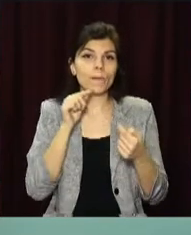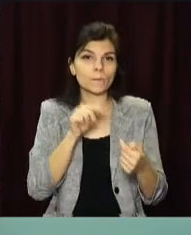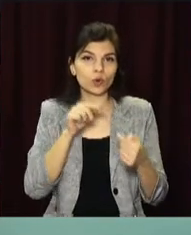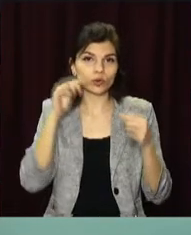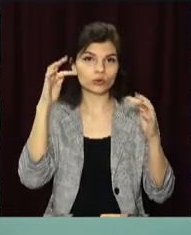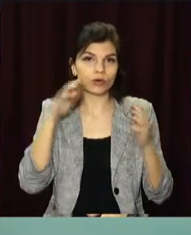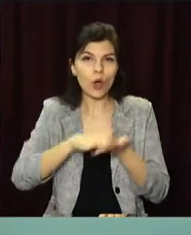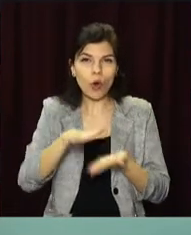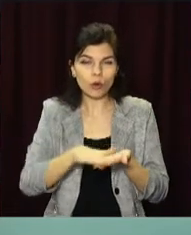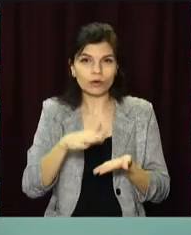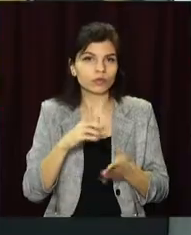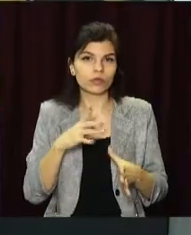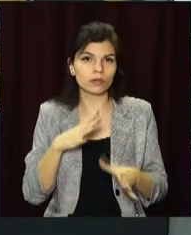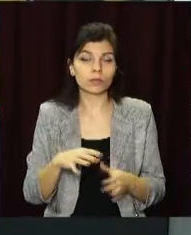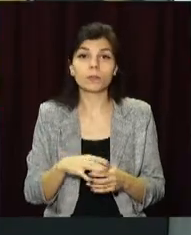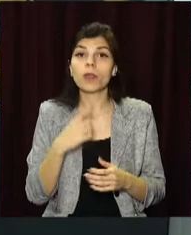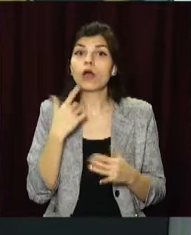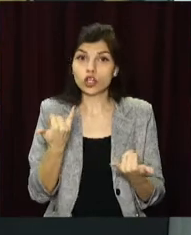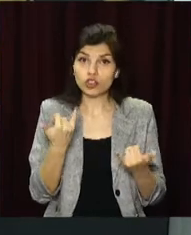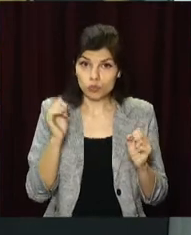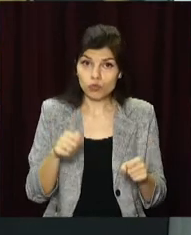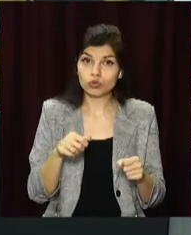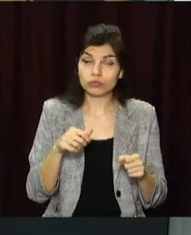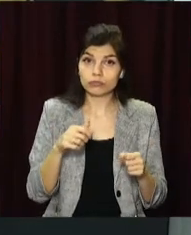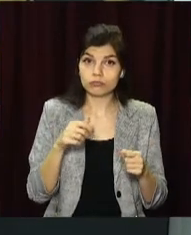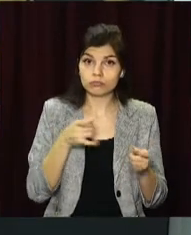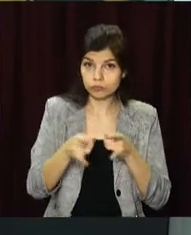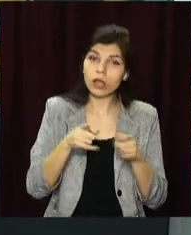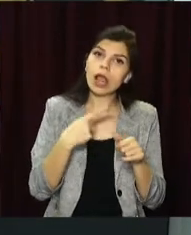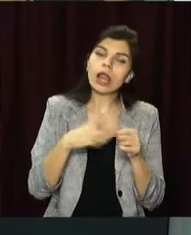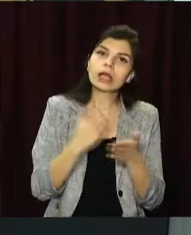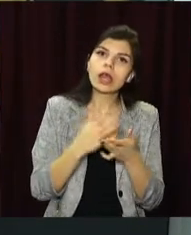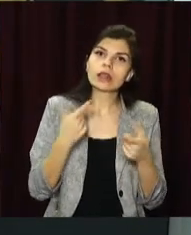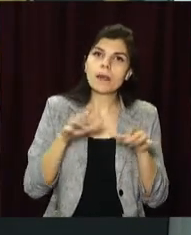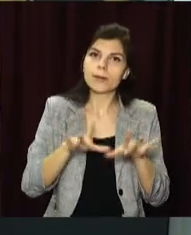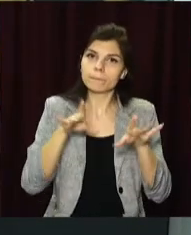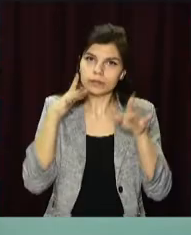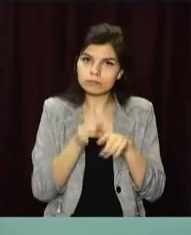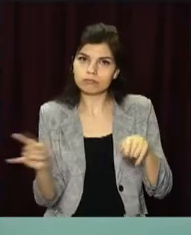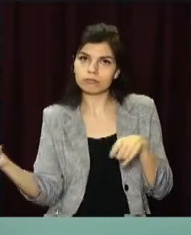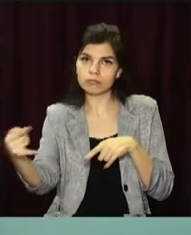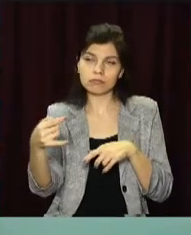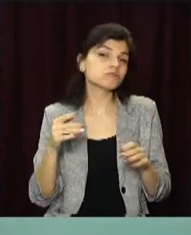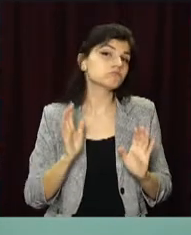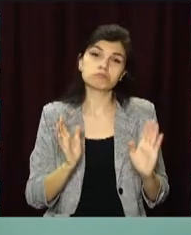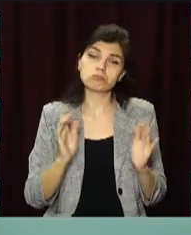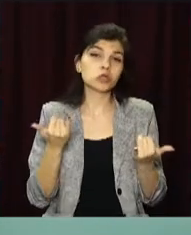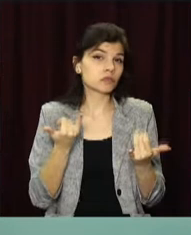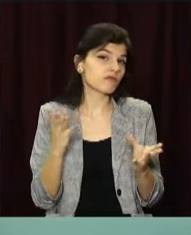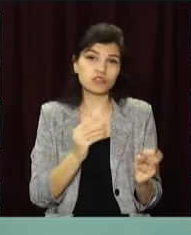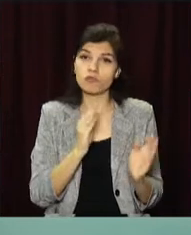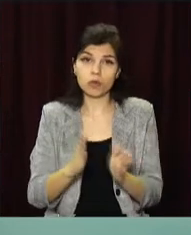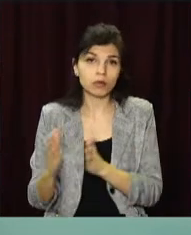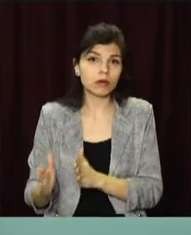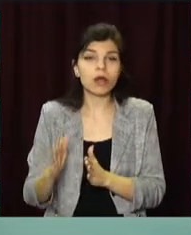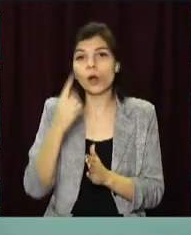оброблено противожеледними засобами. Чи всі дороги зараз проїзні, можливо, деякі ділянки варто об'їжджати? Ні, у нас зараз немає